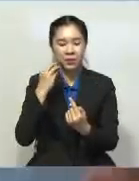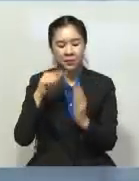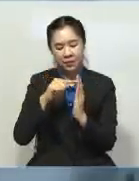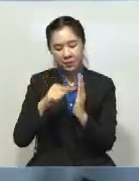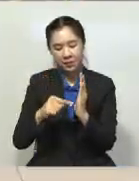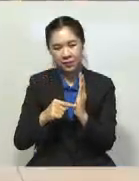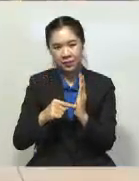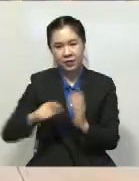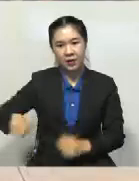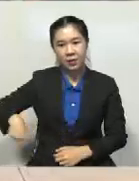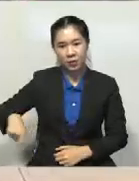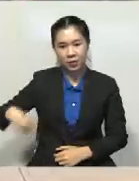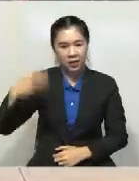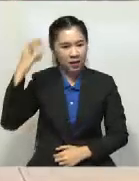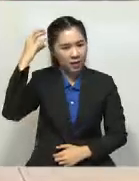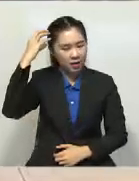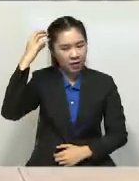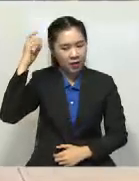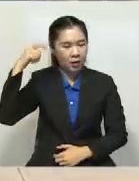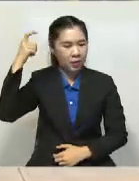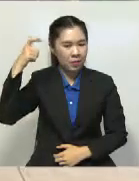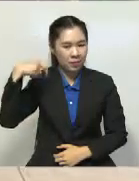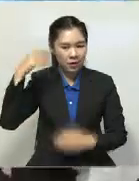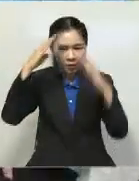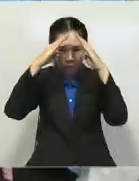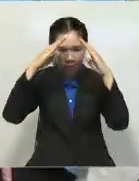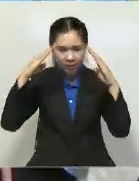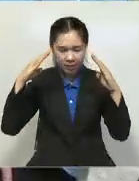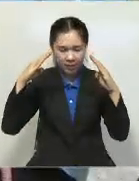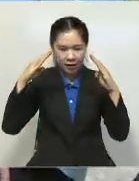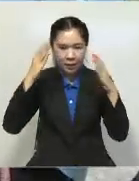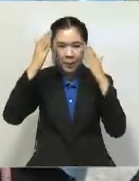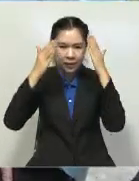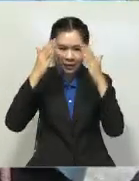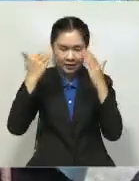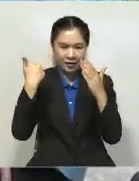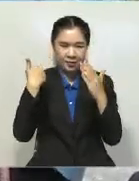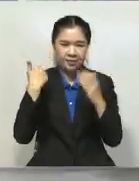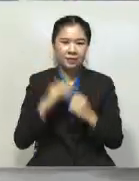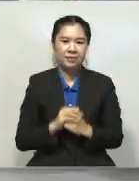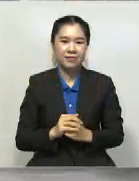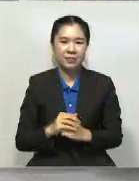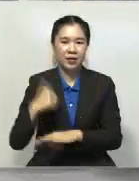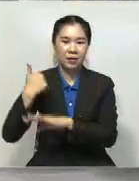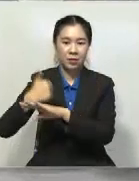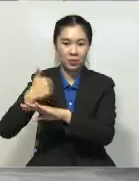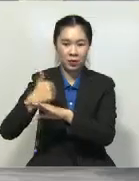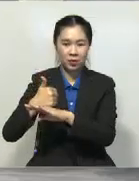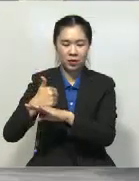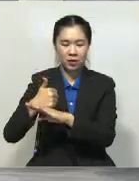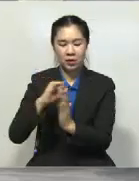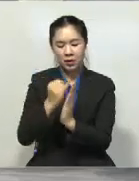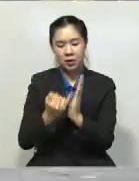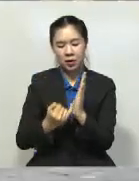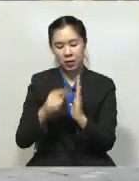ได้แก่กัมพูชาลาวเมียนมาเวียดนามและมาเลเซียผู้ว่าราชการจังหวัดชายแดนทั้ง32จังหวั